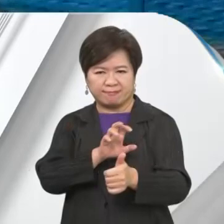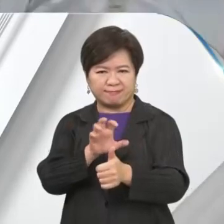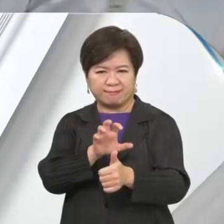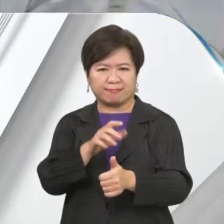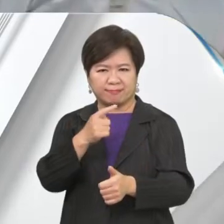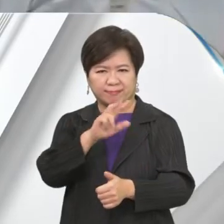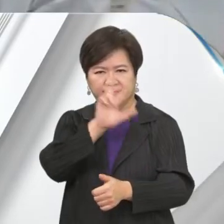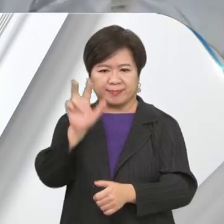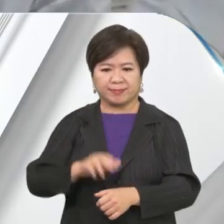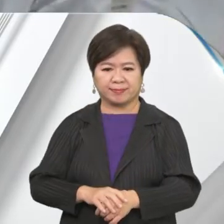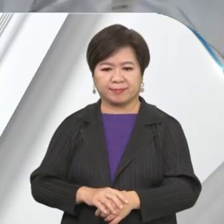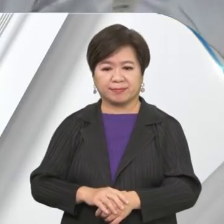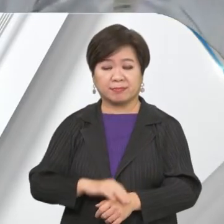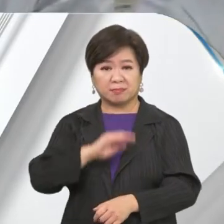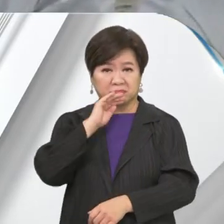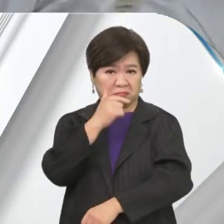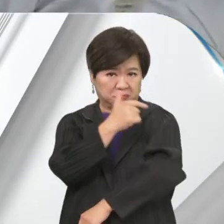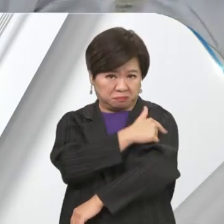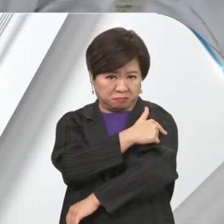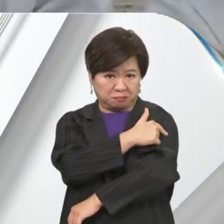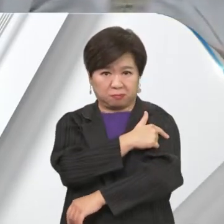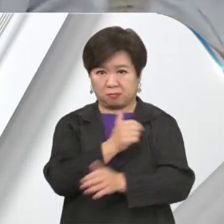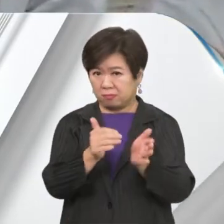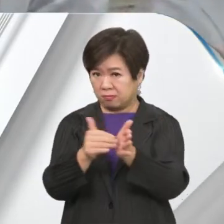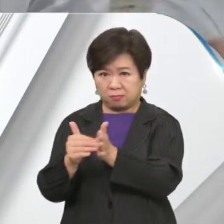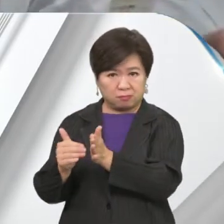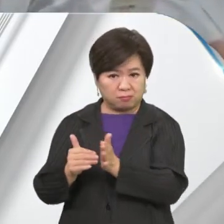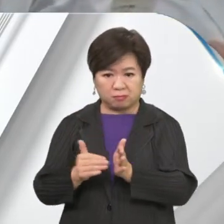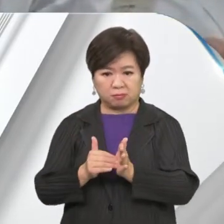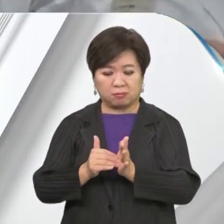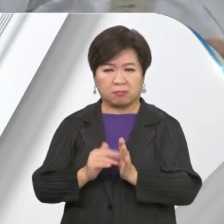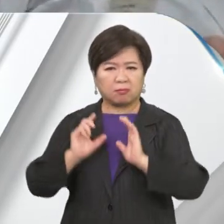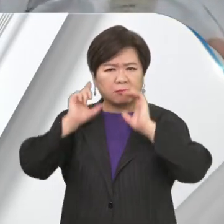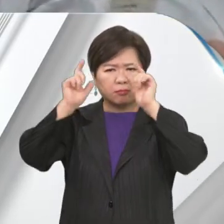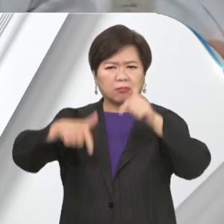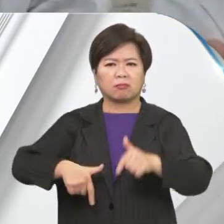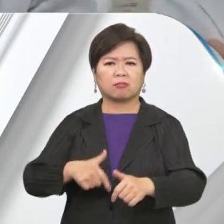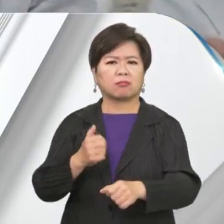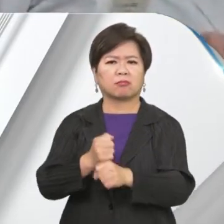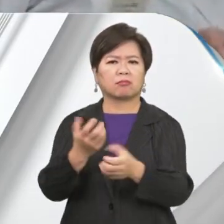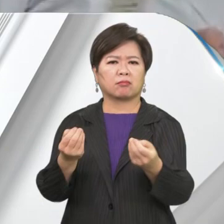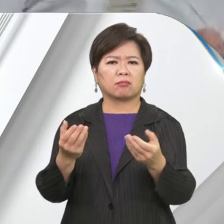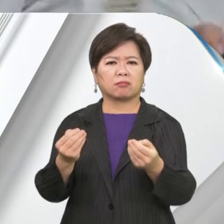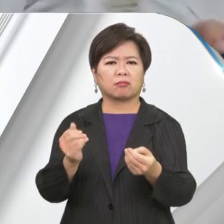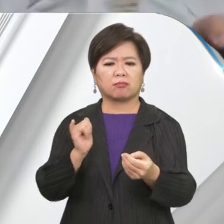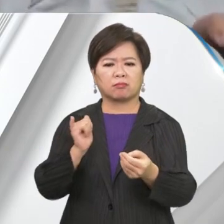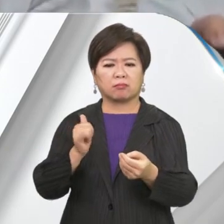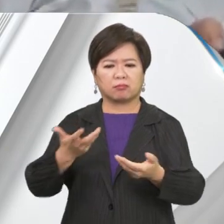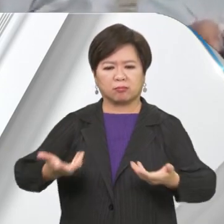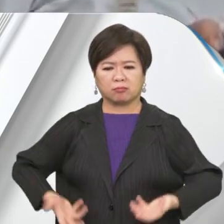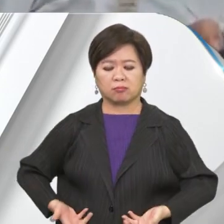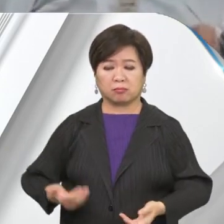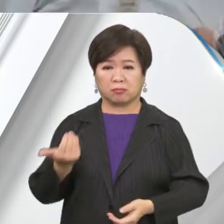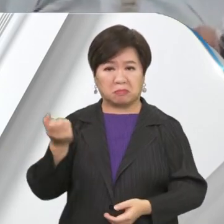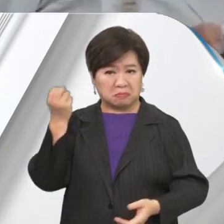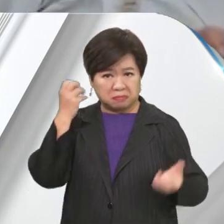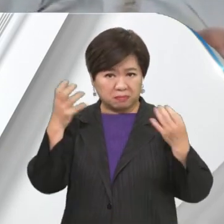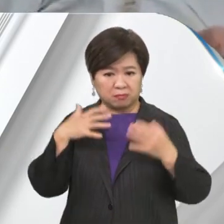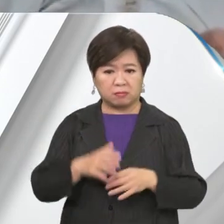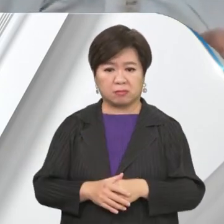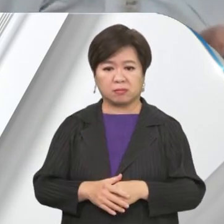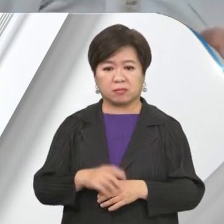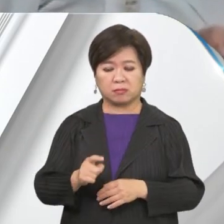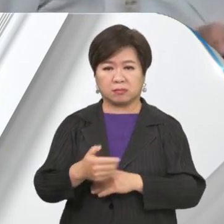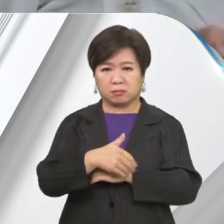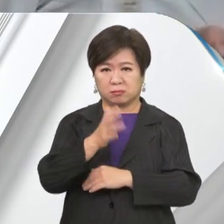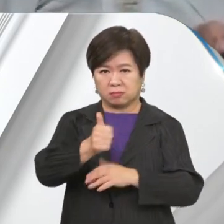营业。 等疫苗全施打完，明天一天无做嘛，无要紧啦。好，刚刚也听到啊，这些呢，我请两个